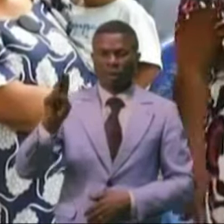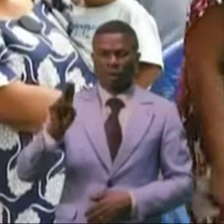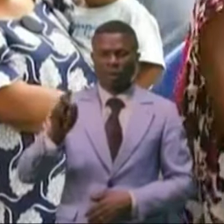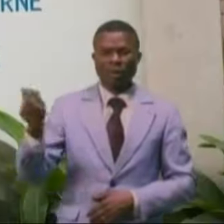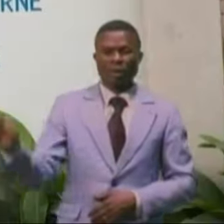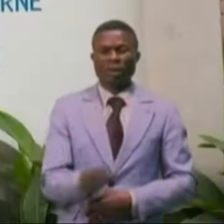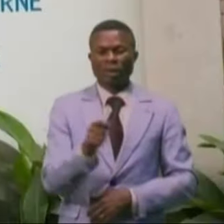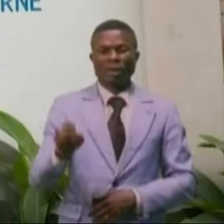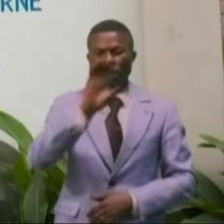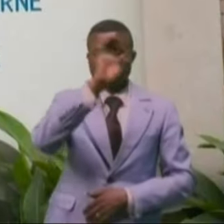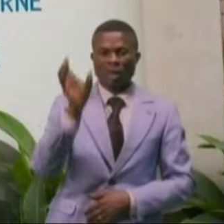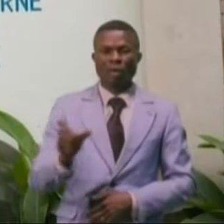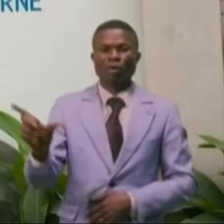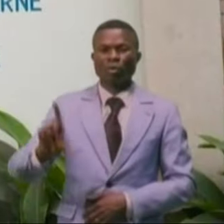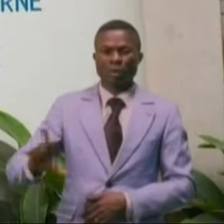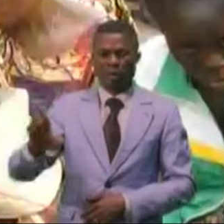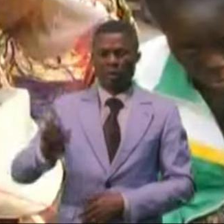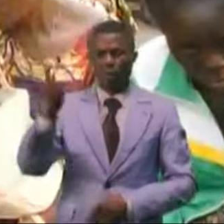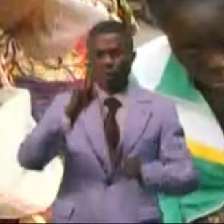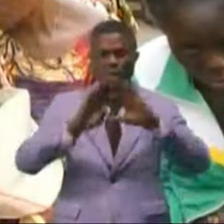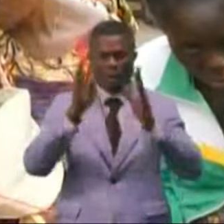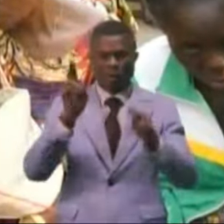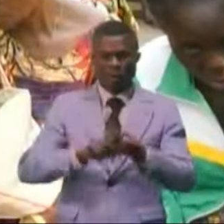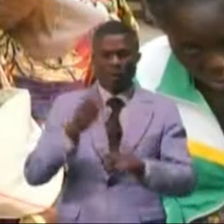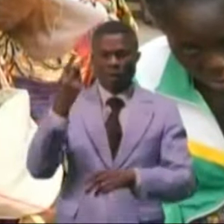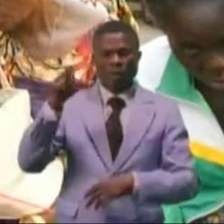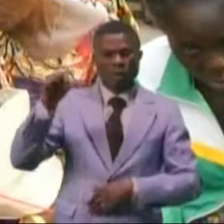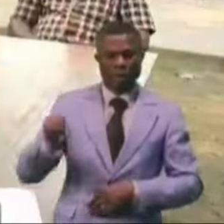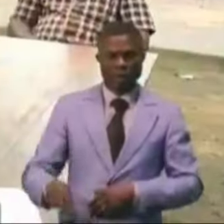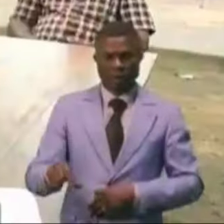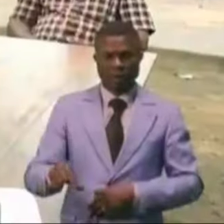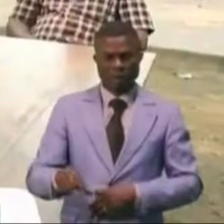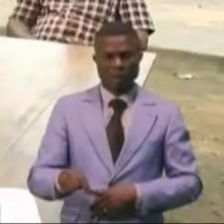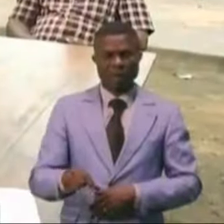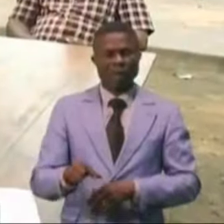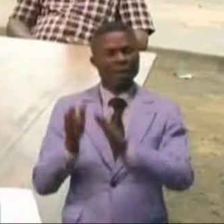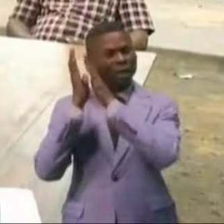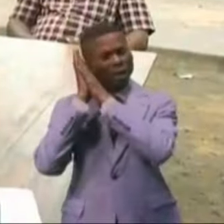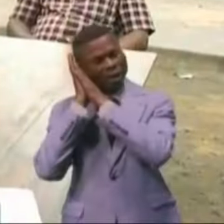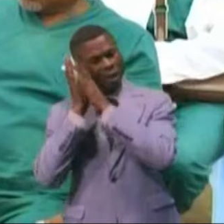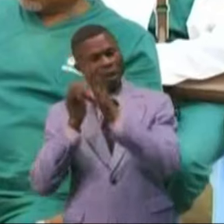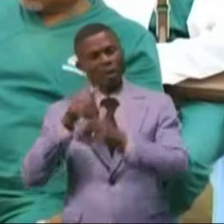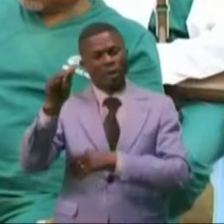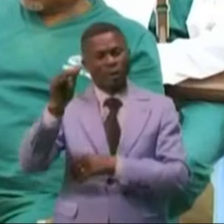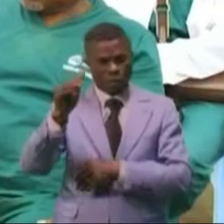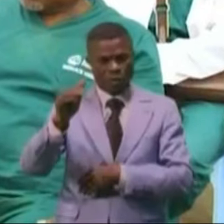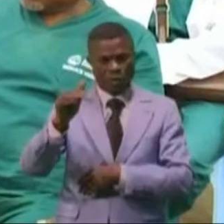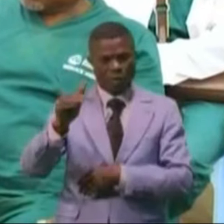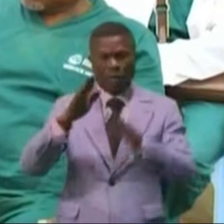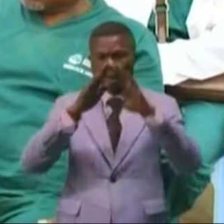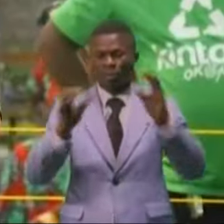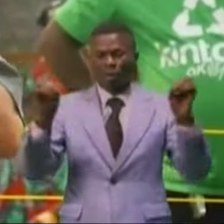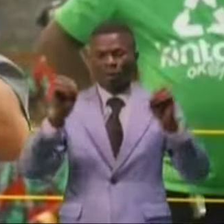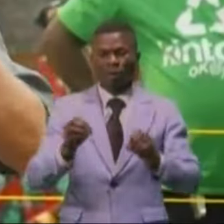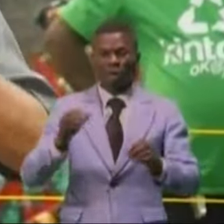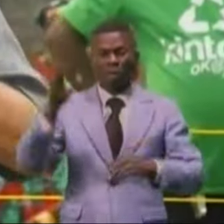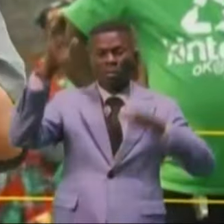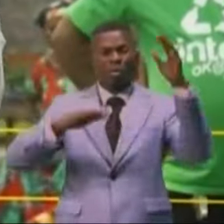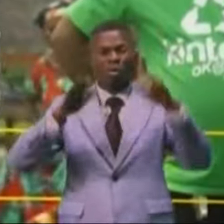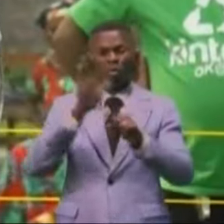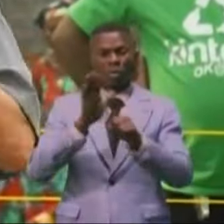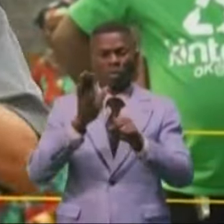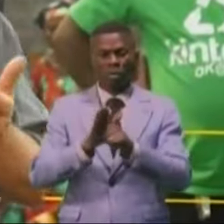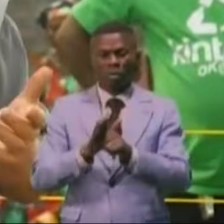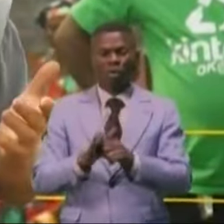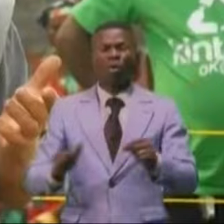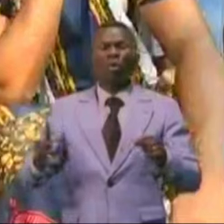de Limété. Les habitants de ces deux quartiers ont passé le mois d'avril sous la belle étoile après de fortes pluies qui ont à la